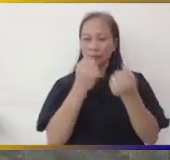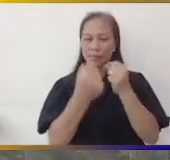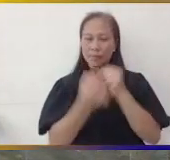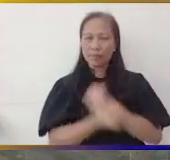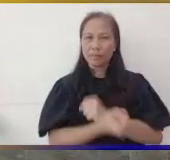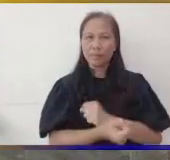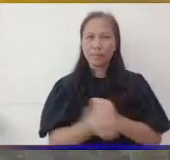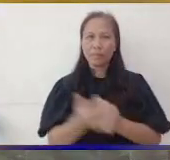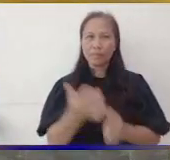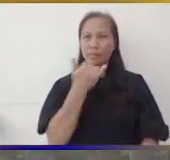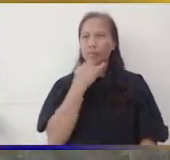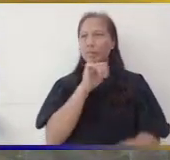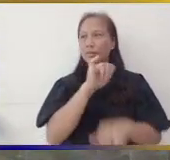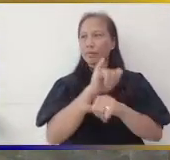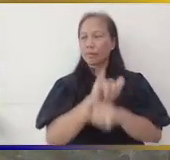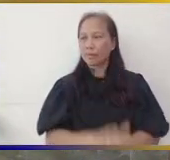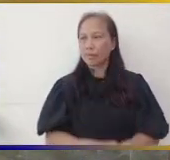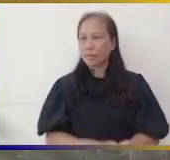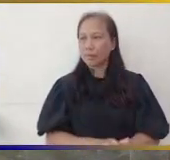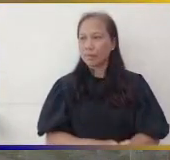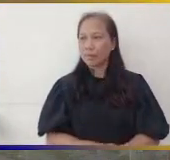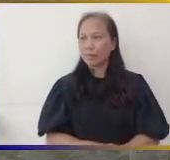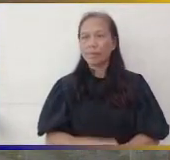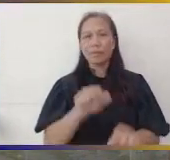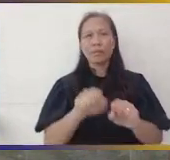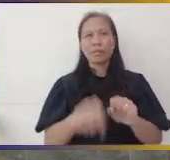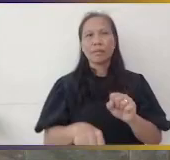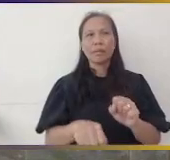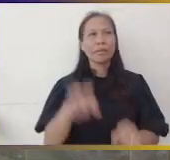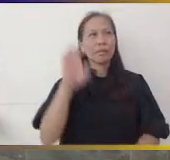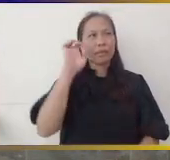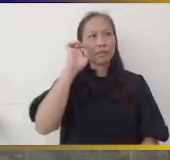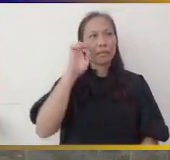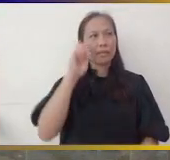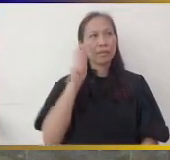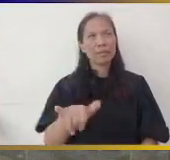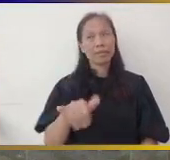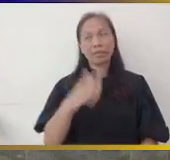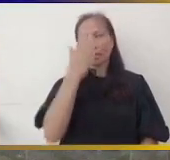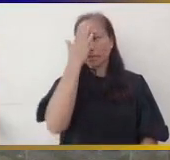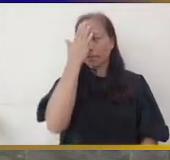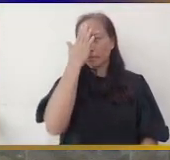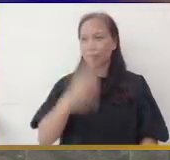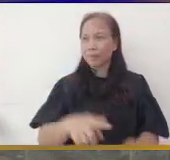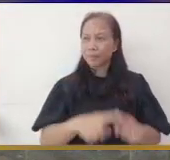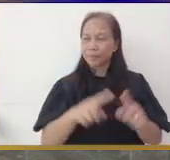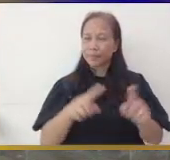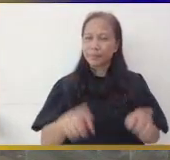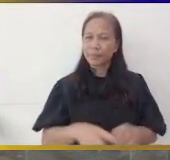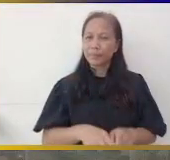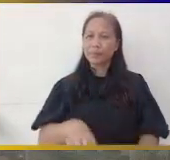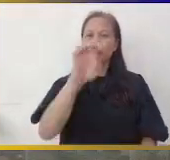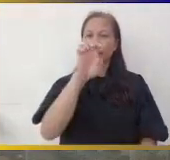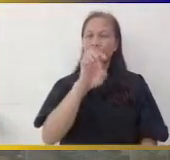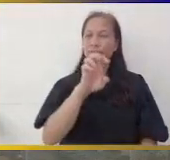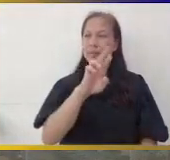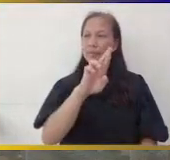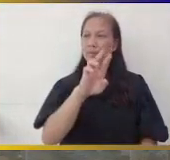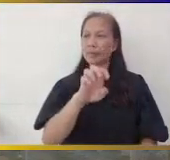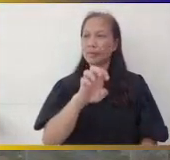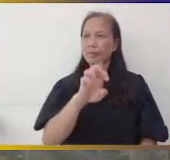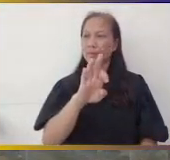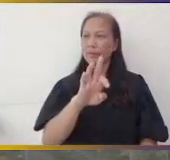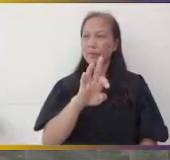Kinikilala as reformers okay Kaya po sila Kaya nga po ang nangyari po is that nung nasumpungan niya yung